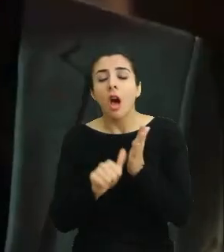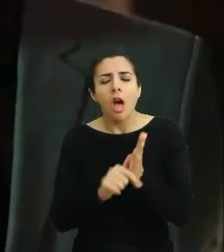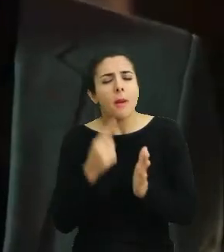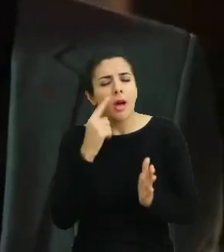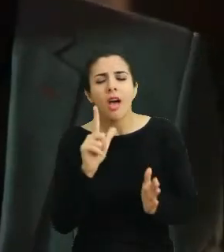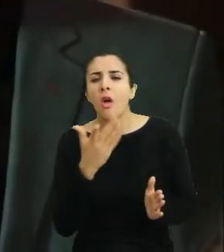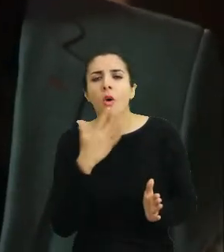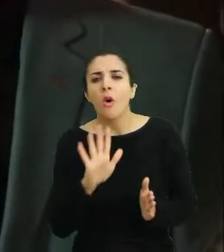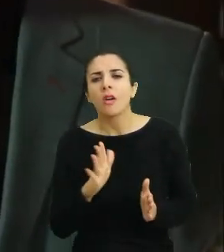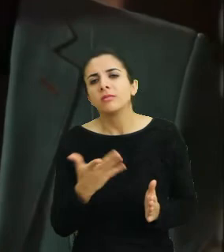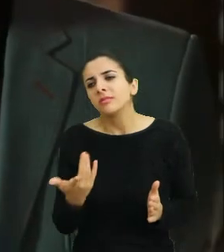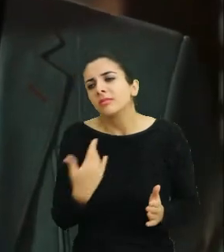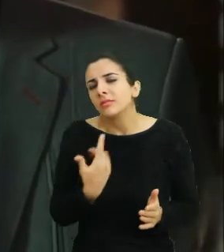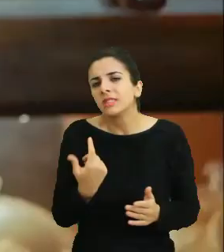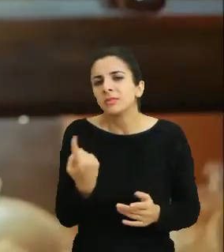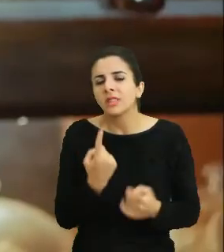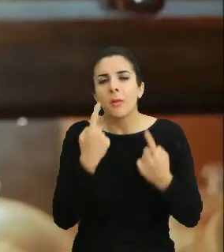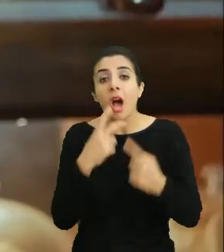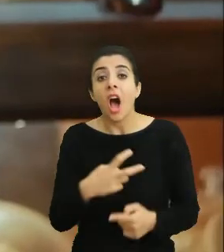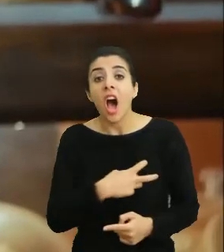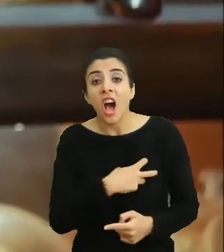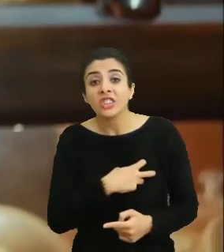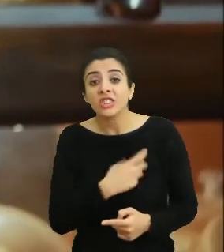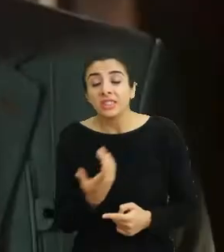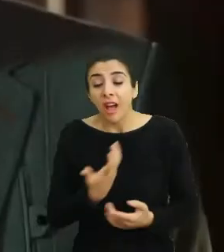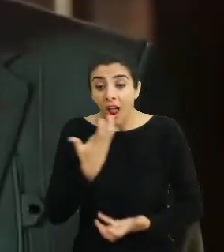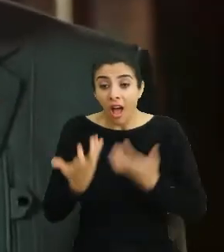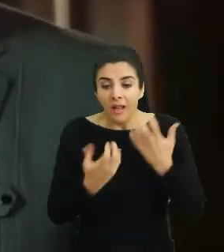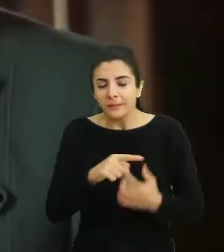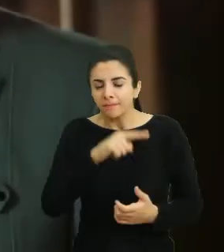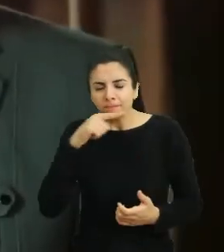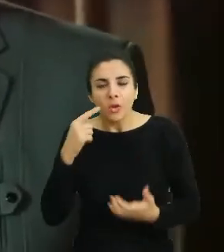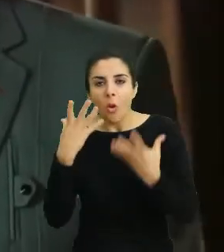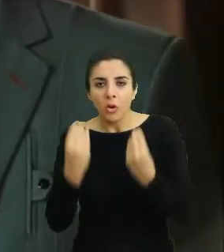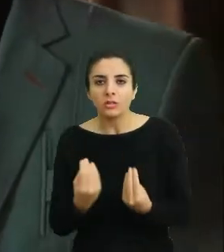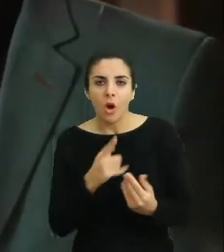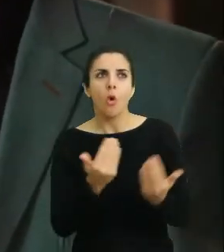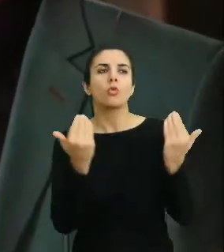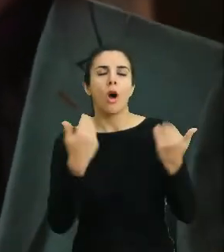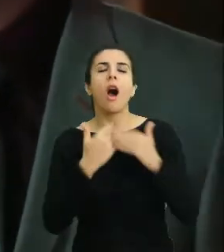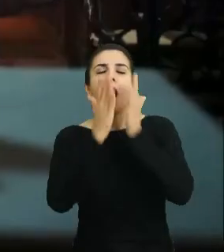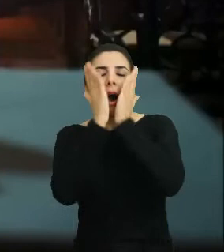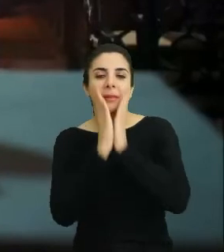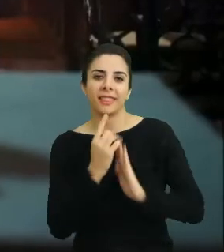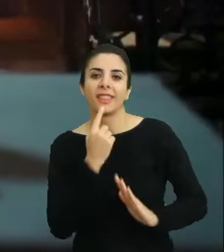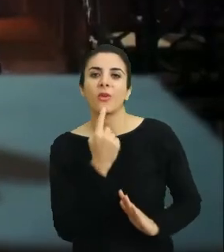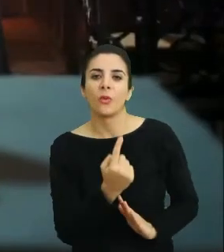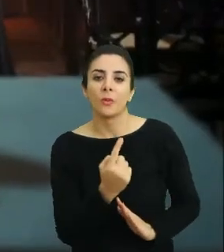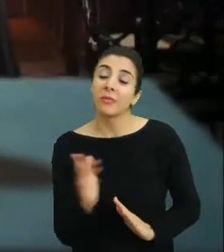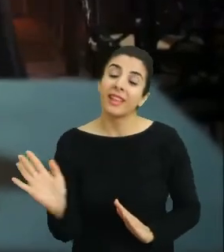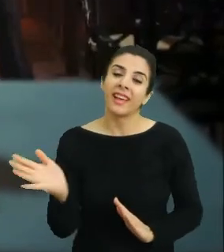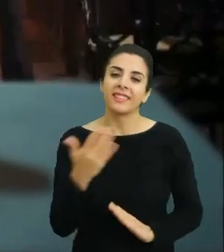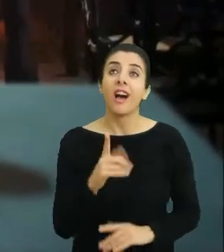bakarsın ne tezine. Aşkın kıvılcım kızıl kor etsin seni. Ben bu duaya amin derim işte. Hadi